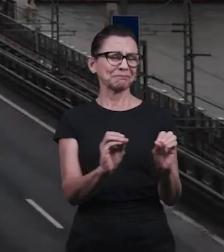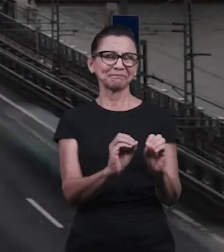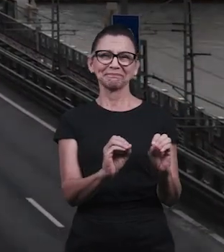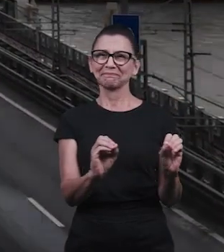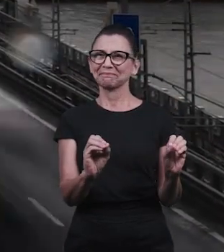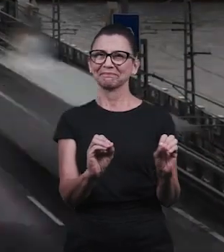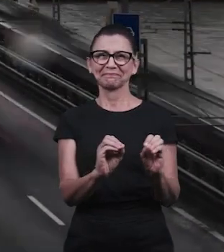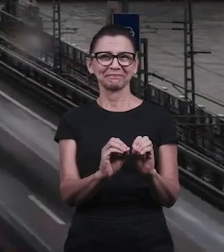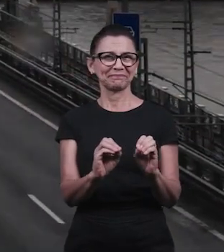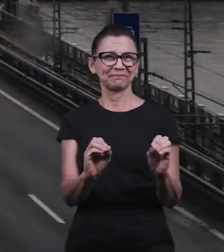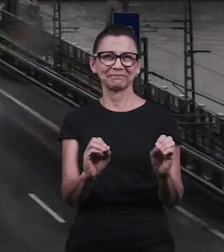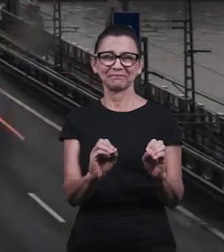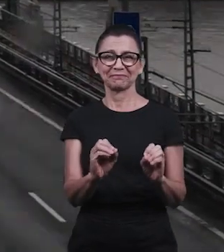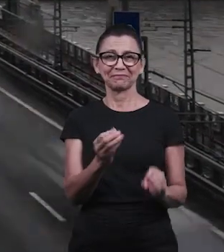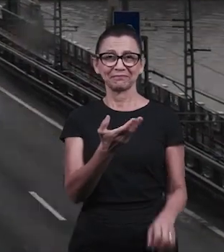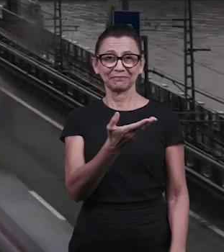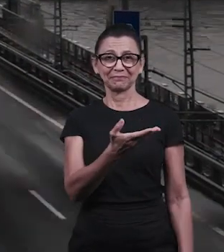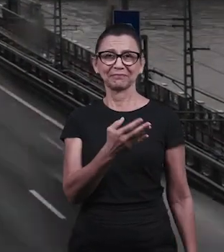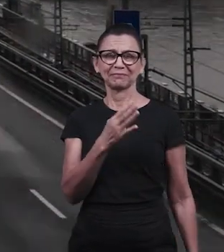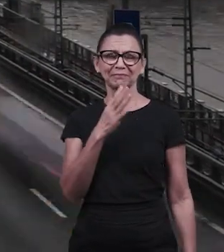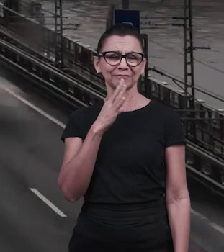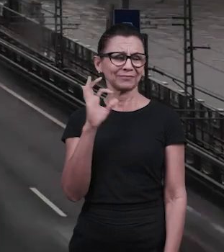Этот мир не знает, что такое